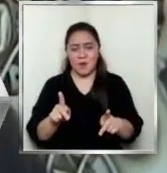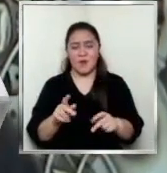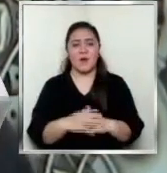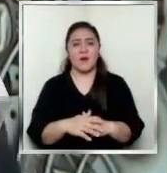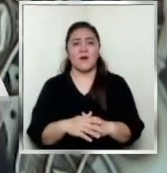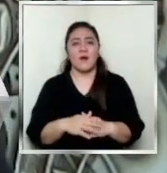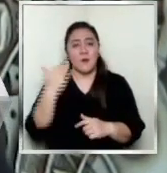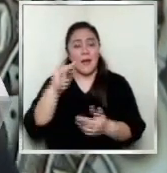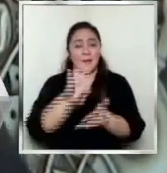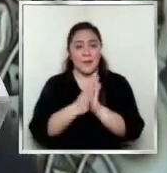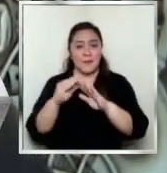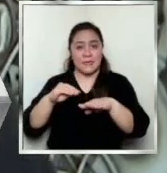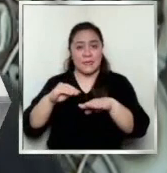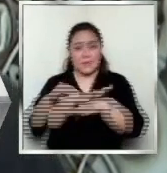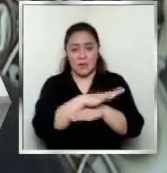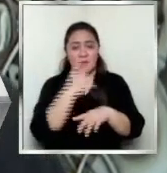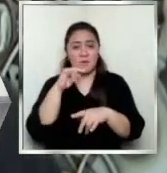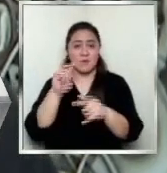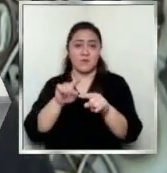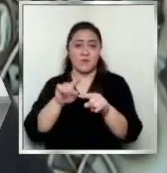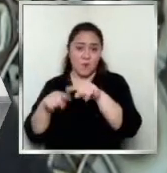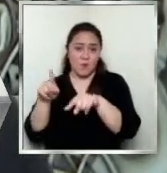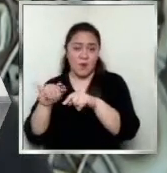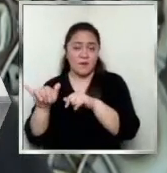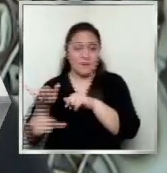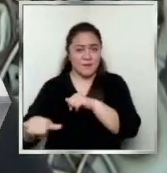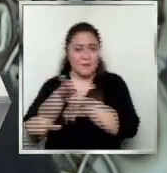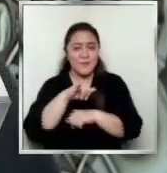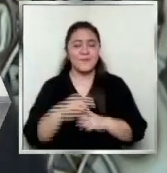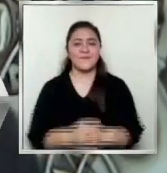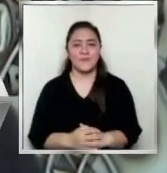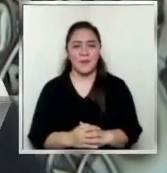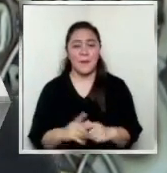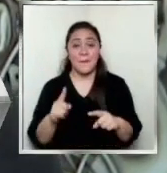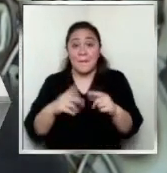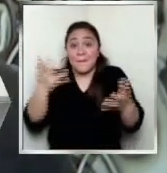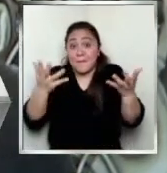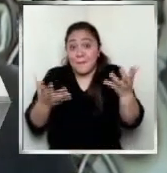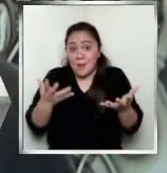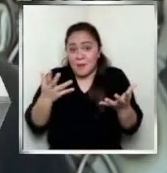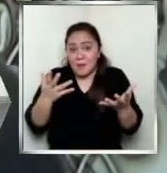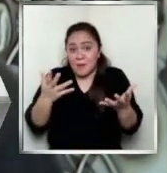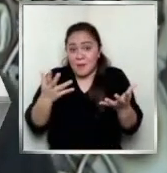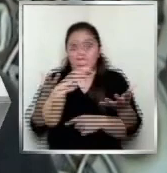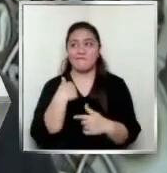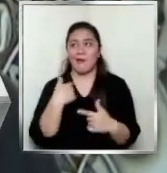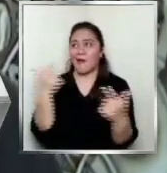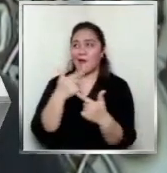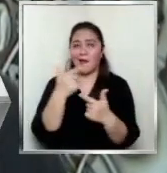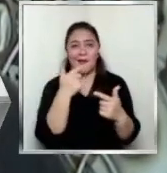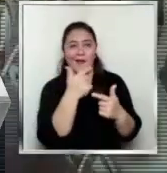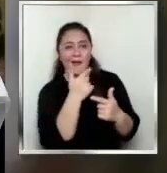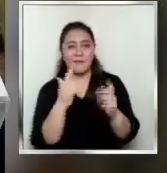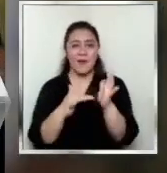He sang with his friends as well. So, baka mamaya, nakikitawa nga si Jesus dun sa mga ginagawa